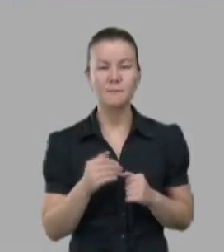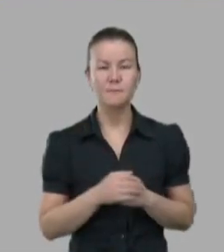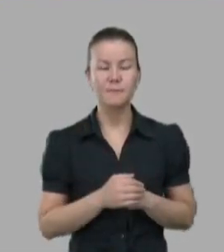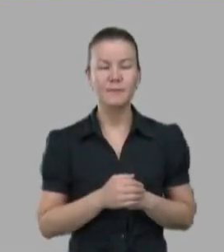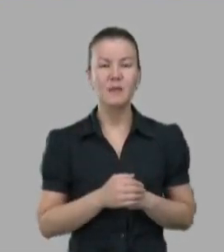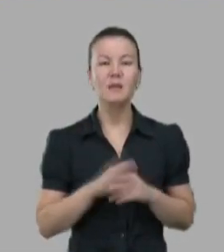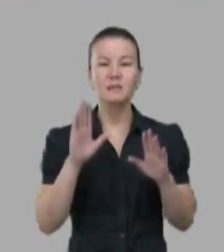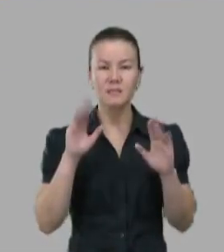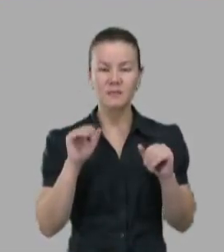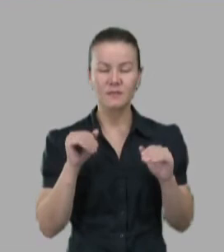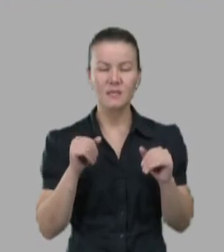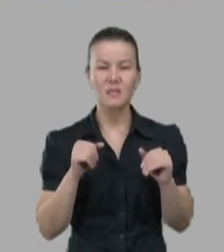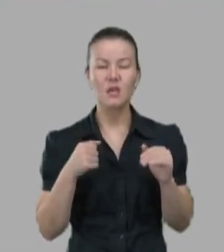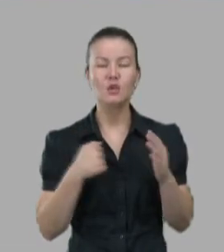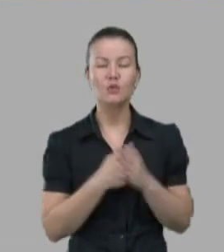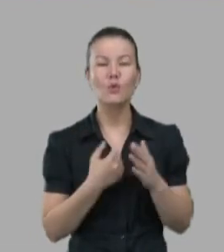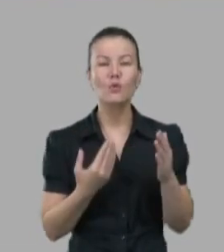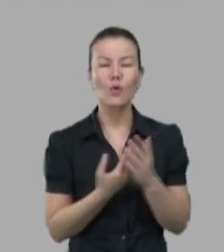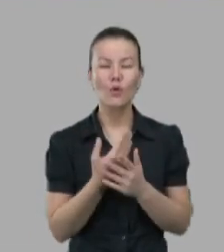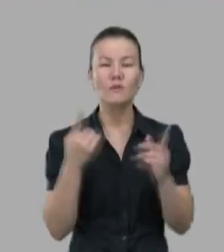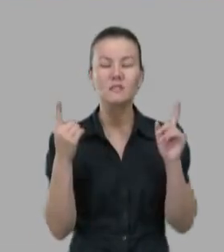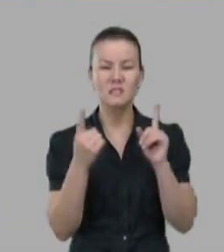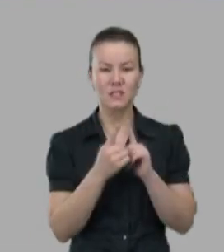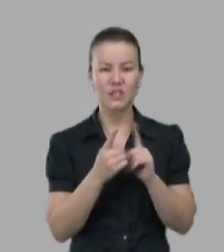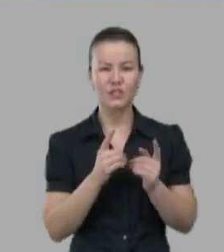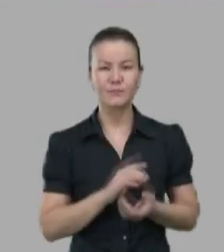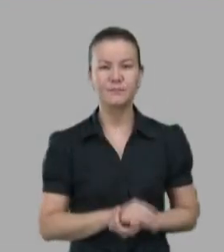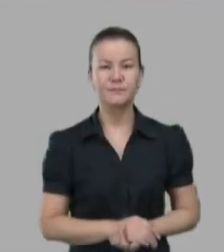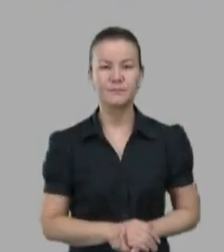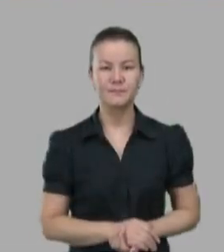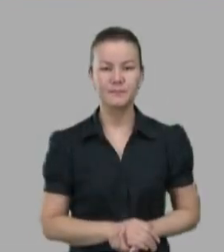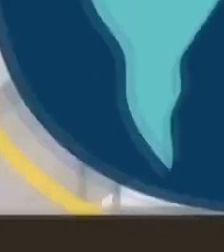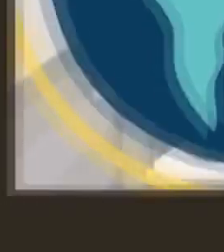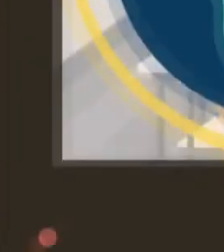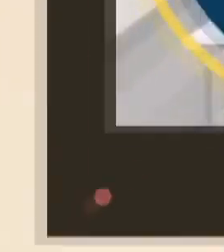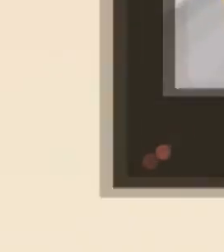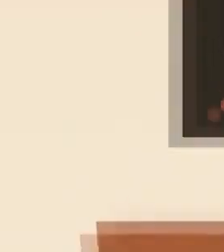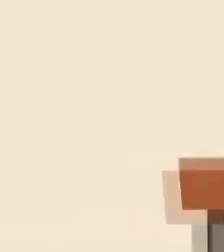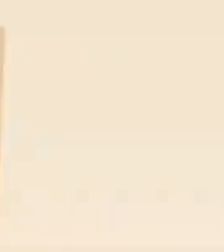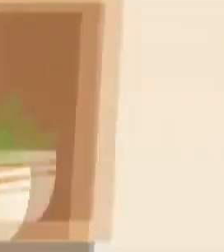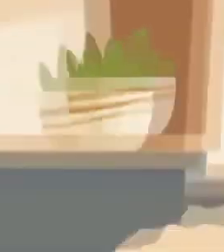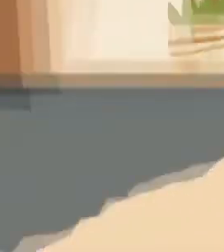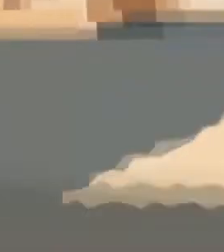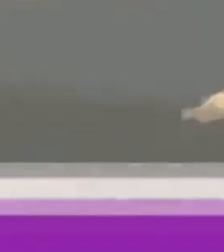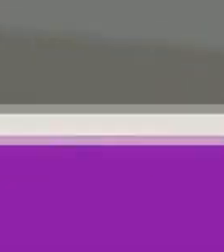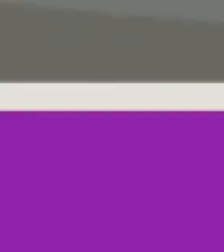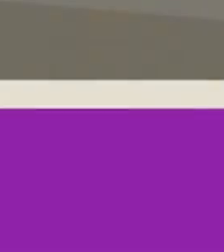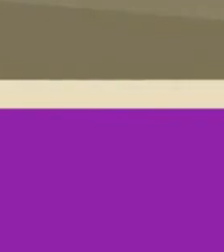До свидания, до новых встреч!